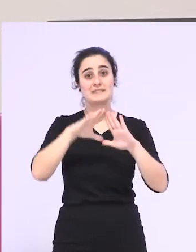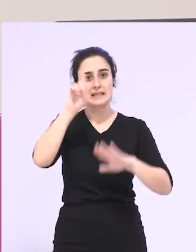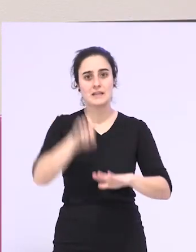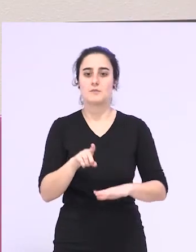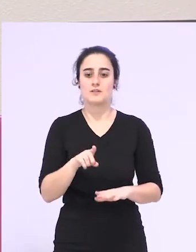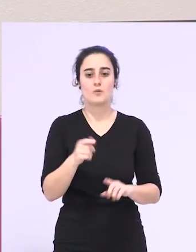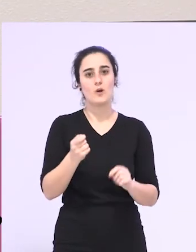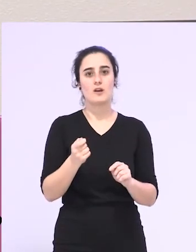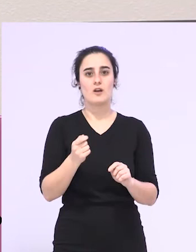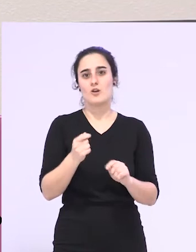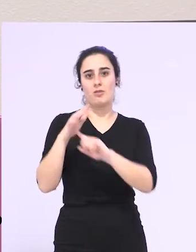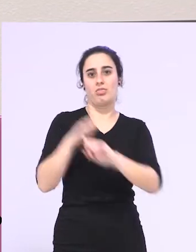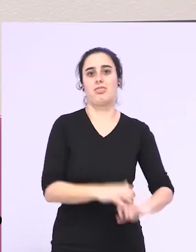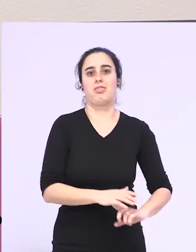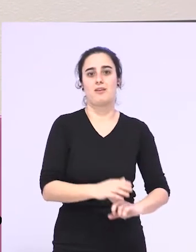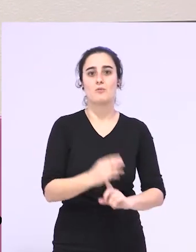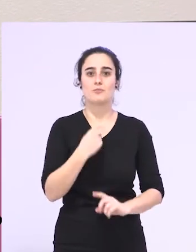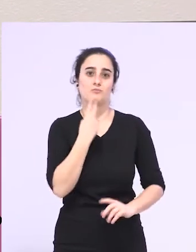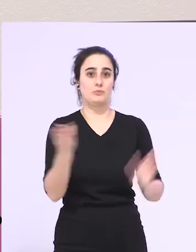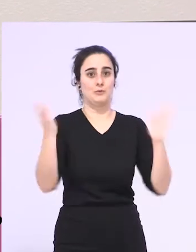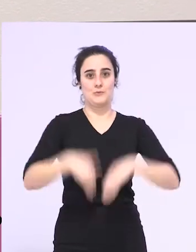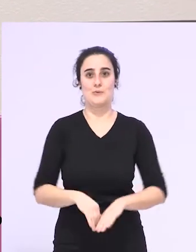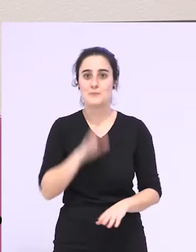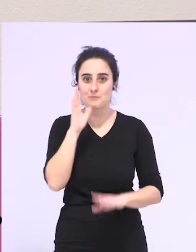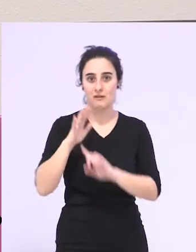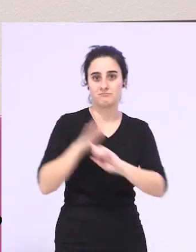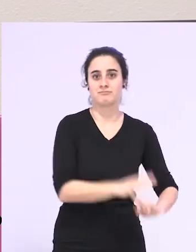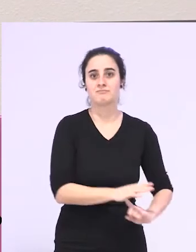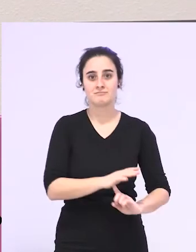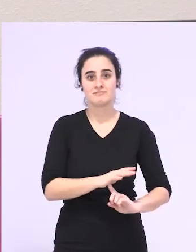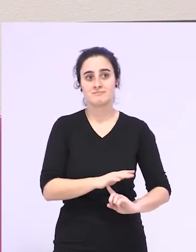ez? Imaginatzen batzuetan kontzienteki eta beste batzuetan